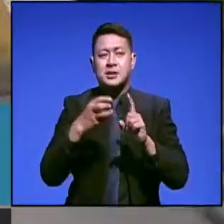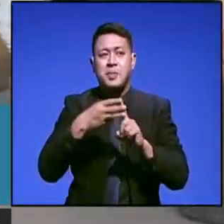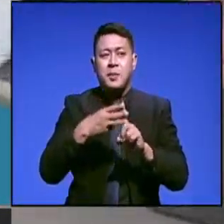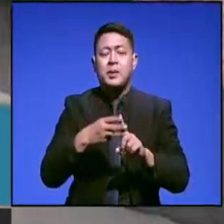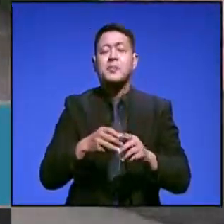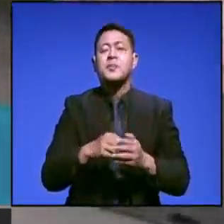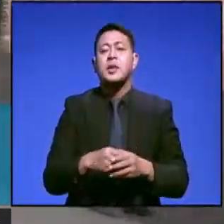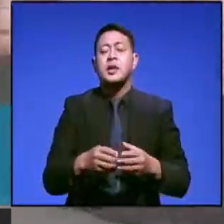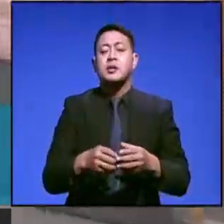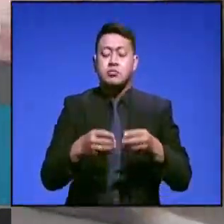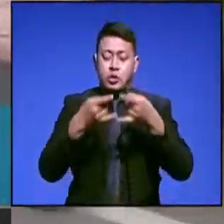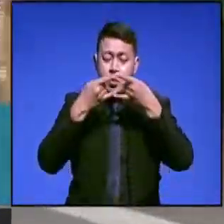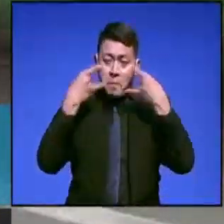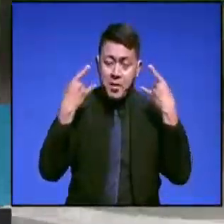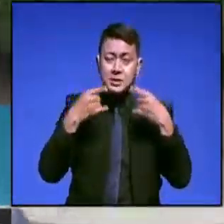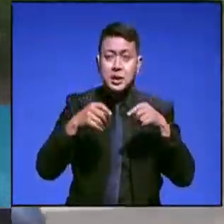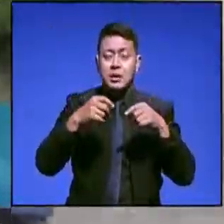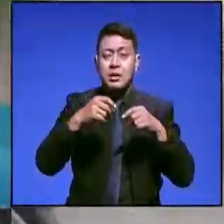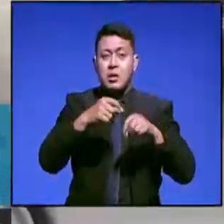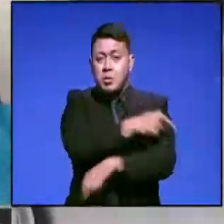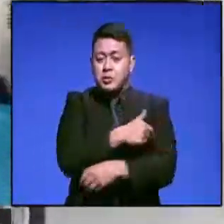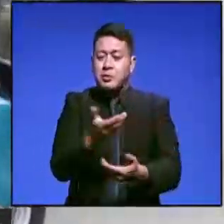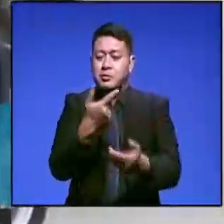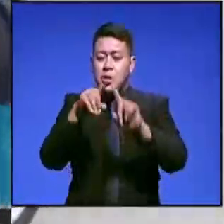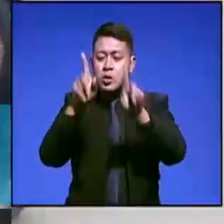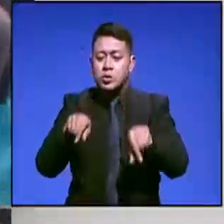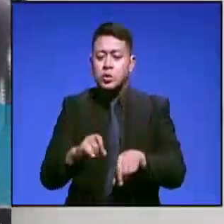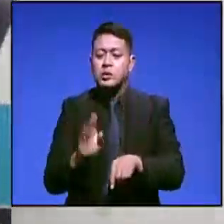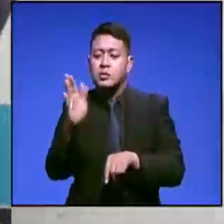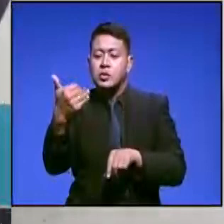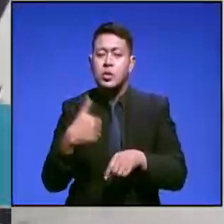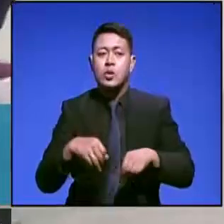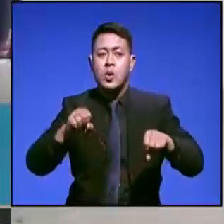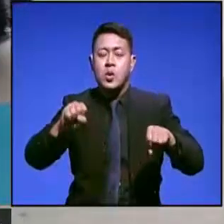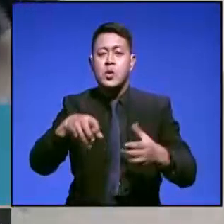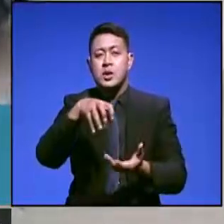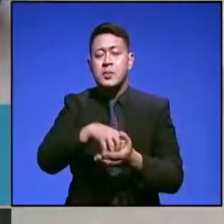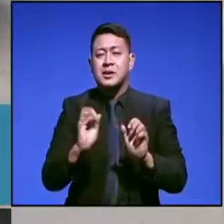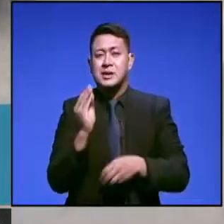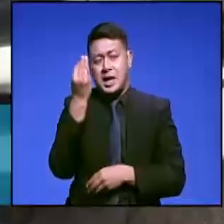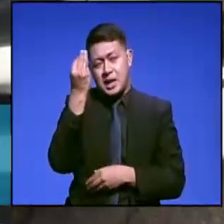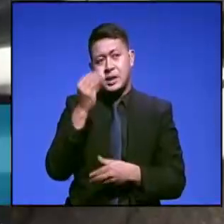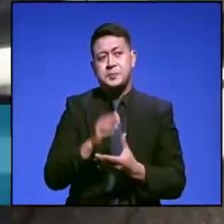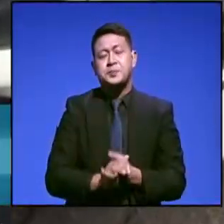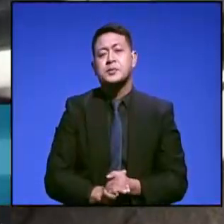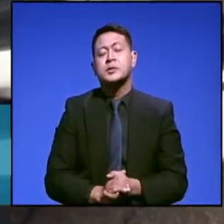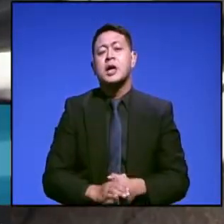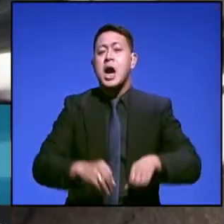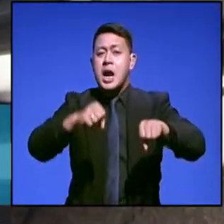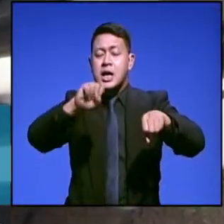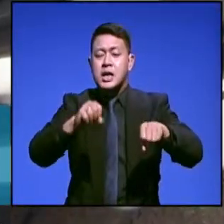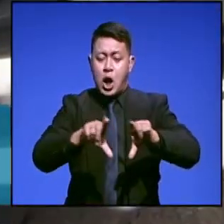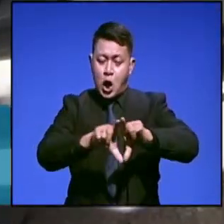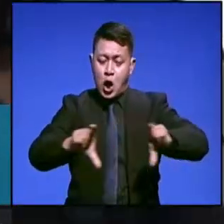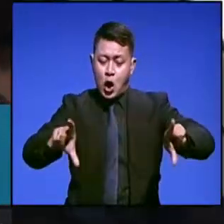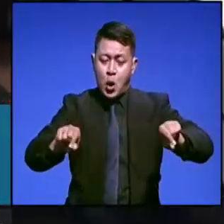Dalam pemeriksaan, selain masker, petugas juga memeriksa surat izin keluar masuk bagi pengendara di wilayah DKI Jakarta. Kendaraan berplat